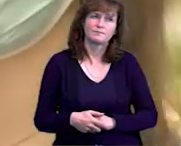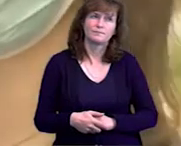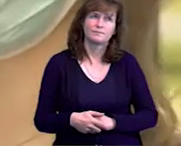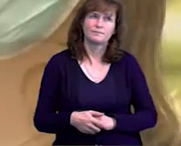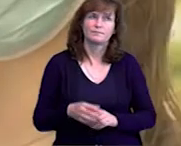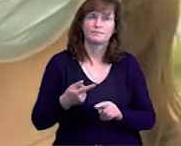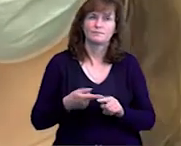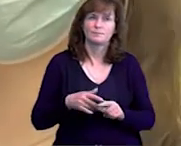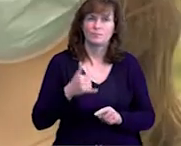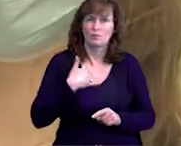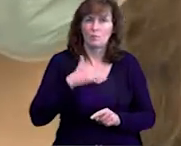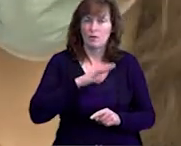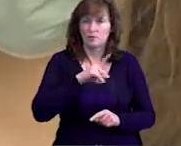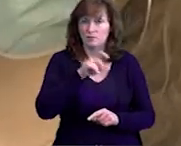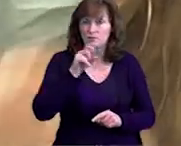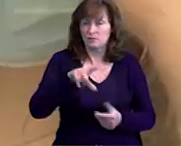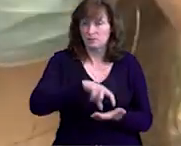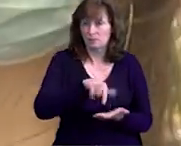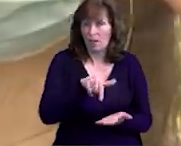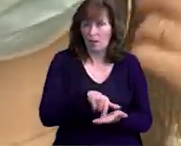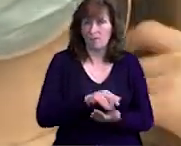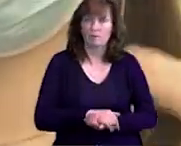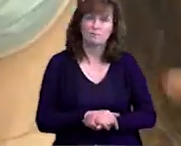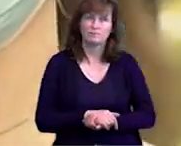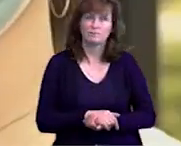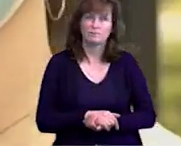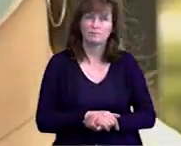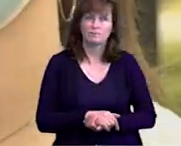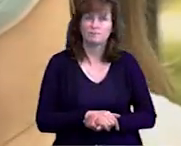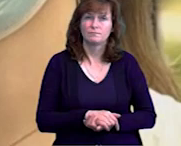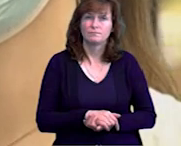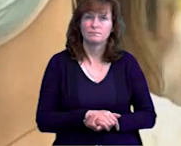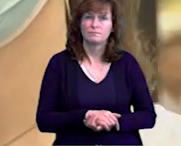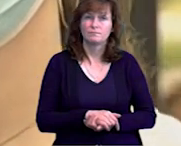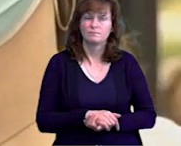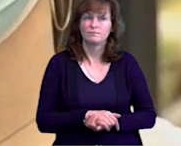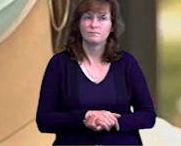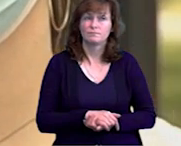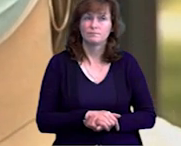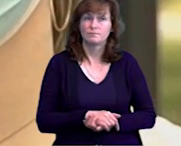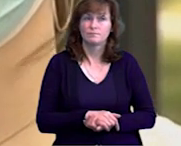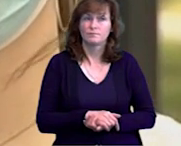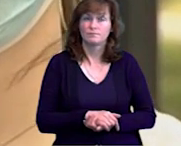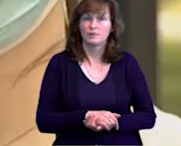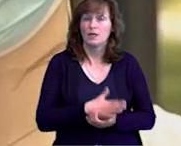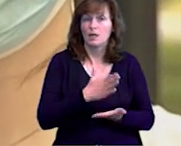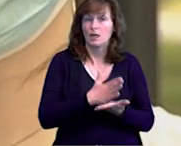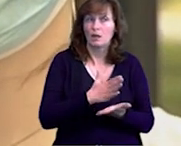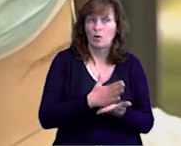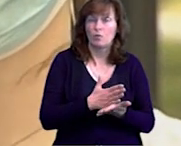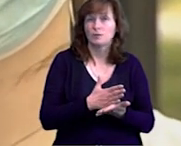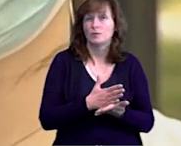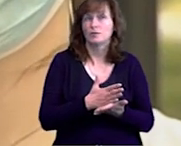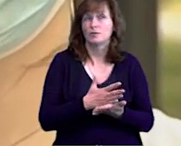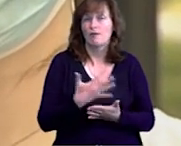Навіть приклад простий. У мене був зал, в якому я працював. Коло зала знаходиться